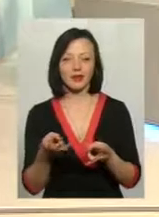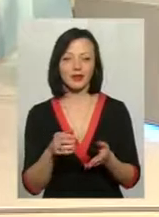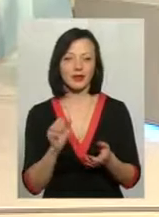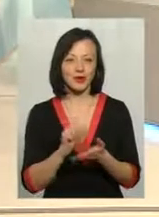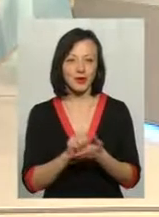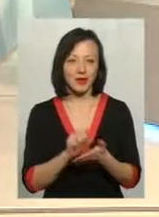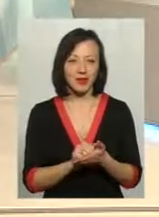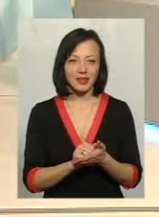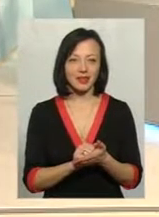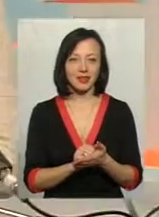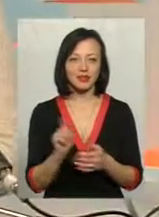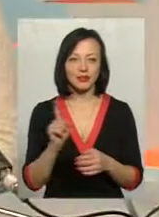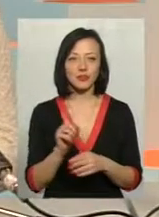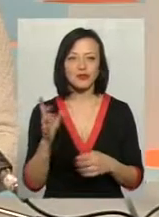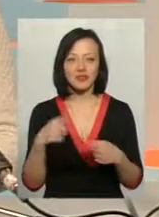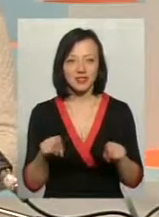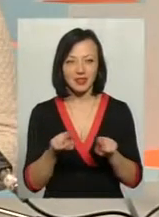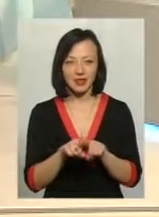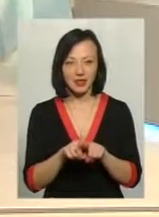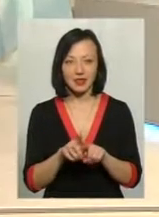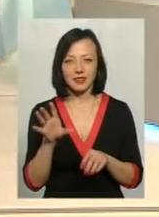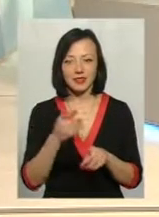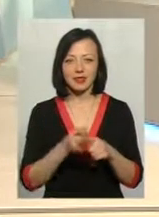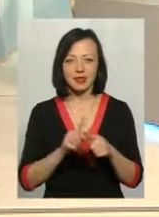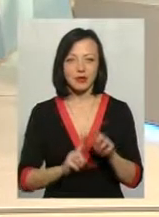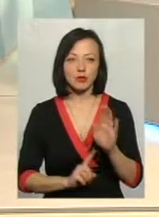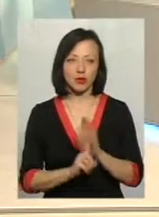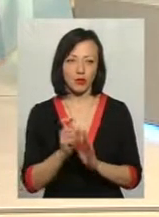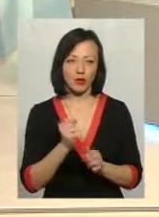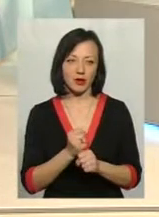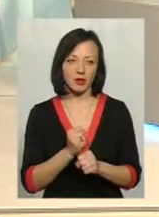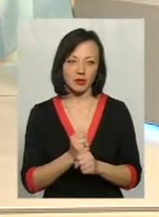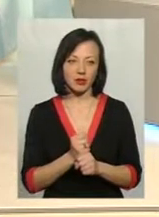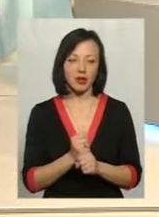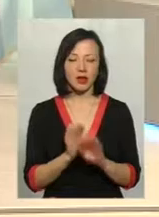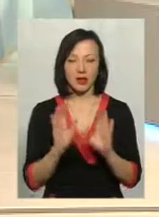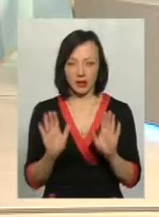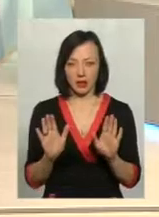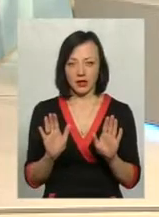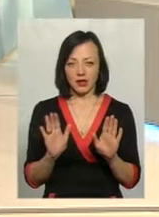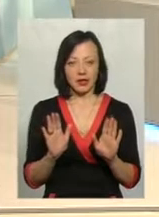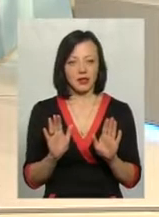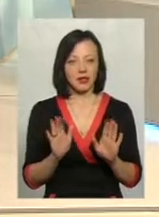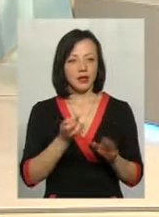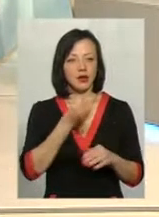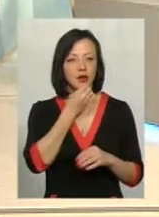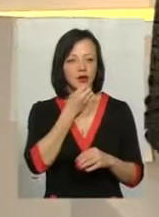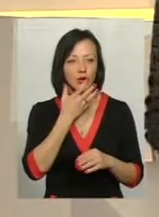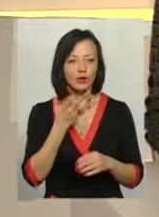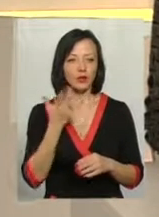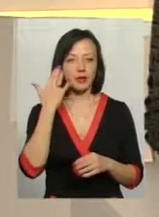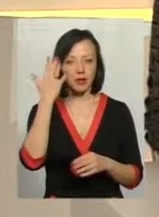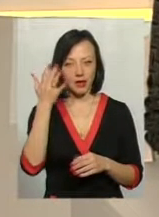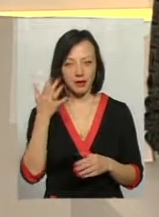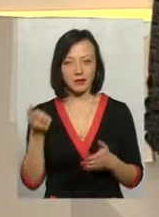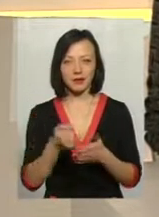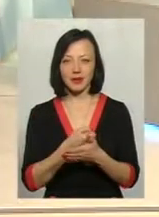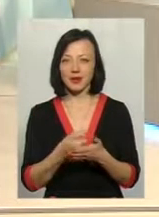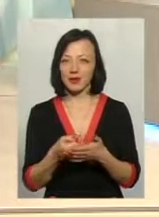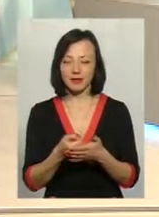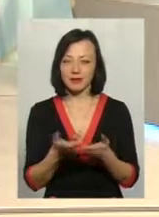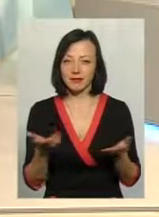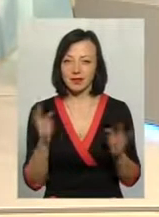того, щоб все-таки все це почало працювати? Тому що хорошими намірами шлях до пекла